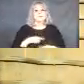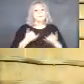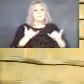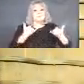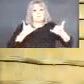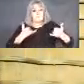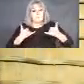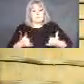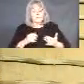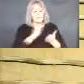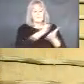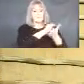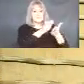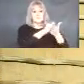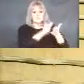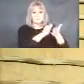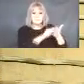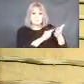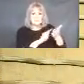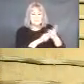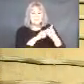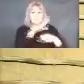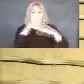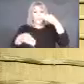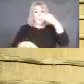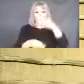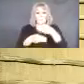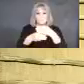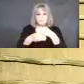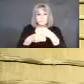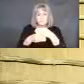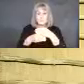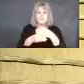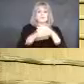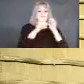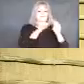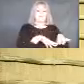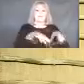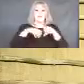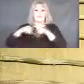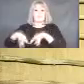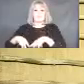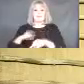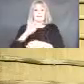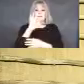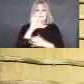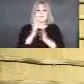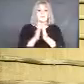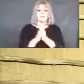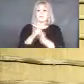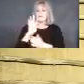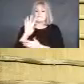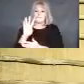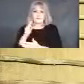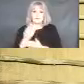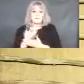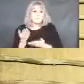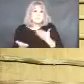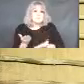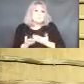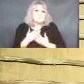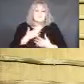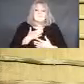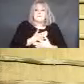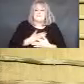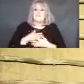Ek nooi jou dan nou uit om in aanbidding te luister na vandagse skrifgedeelte, dis 'n opsomming van Handelinge 3 en 4.